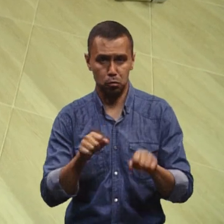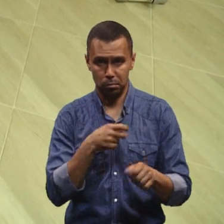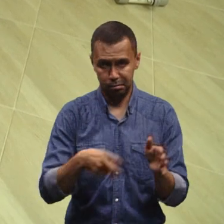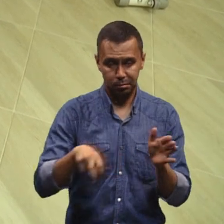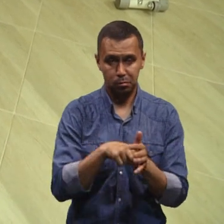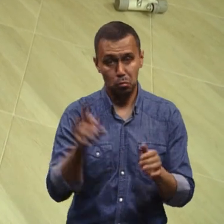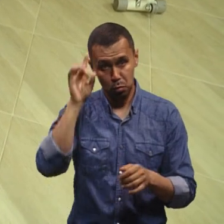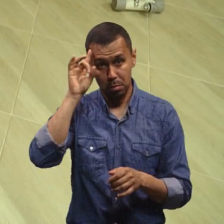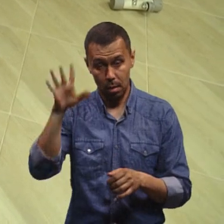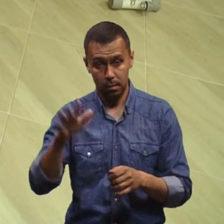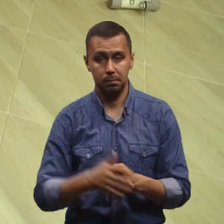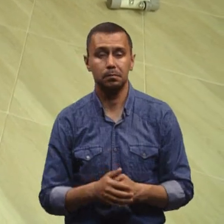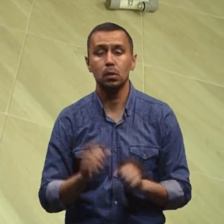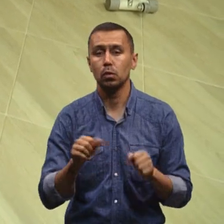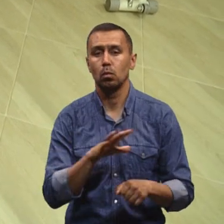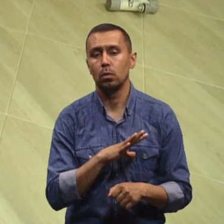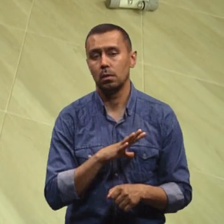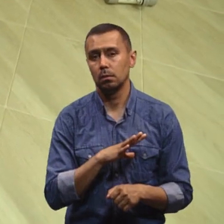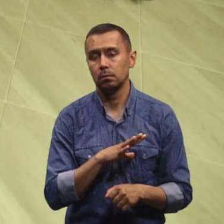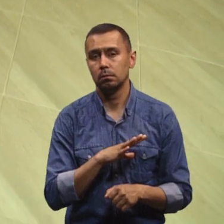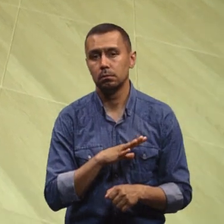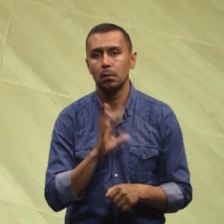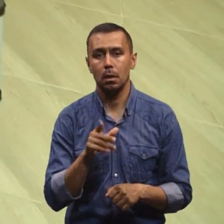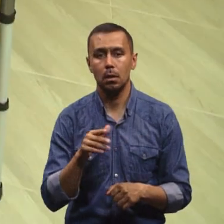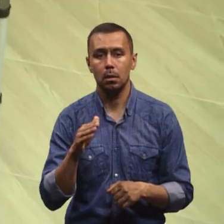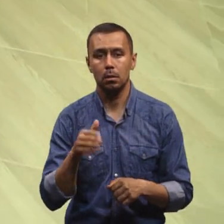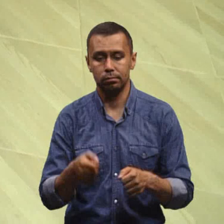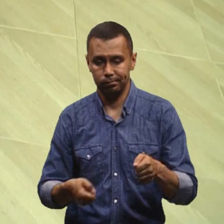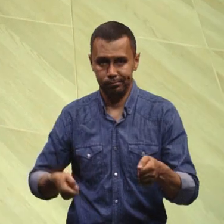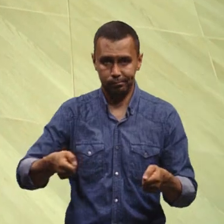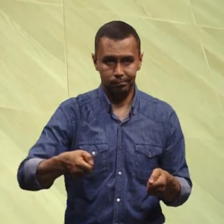Досить популярні. Можуть бути, як я казала, можуть бути як крокуючі,